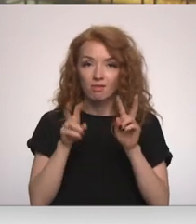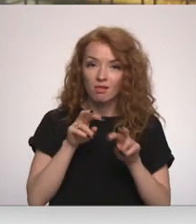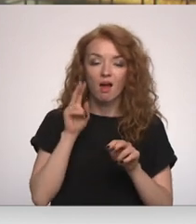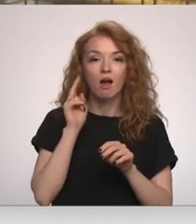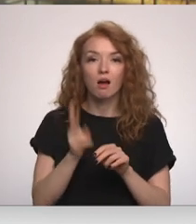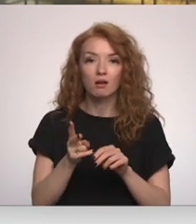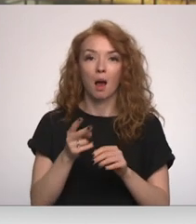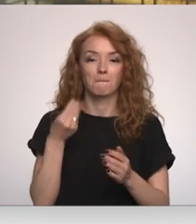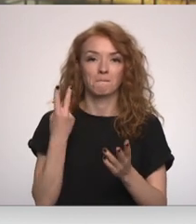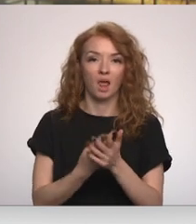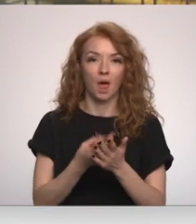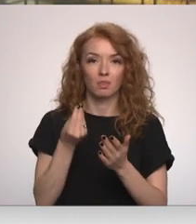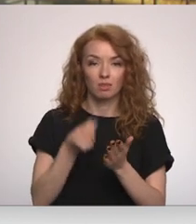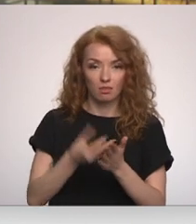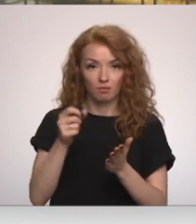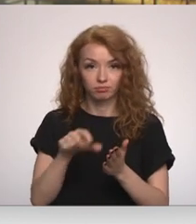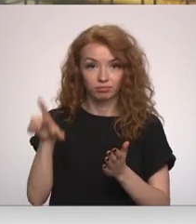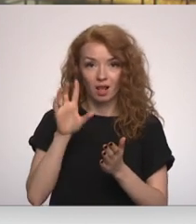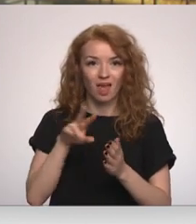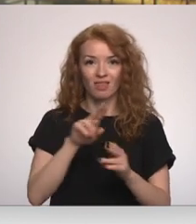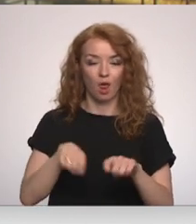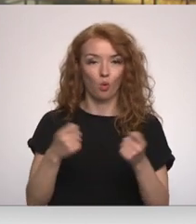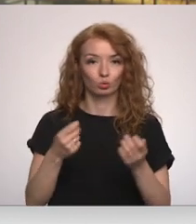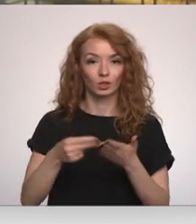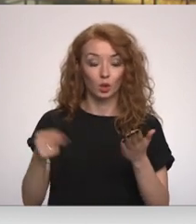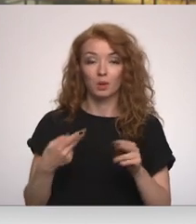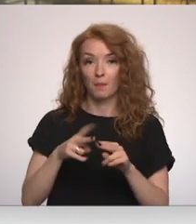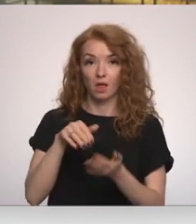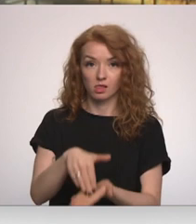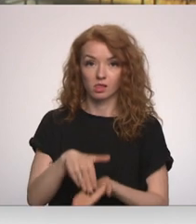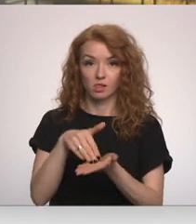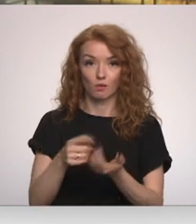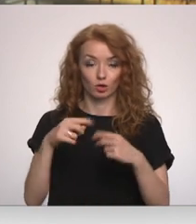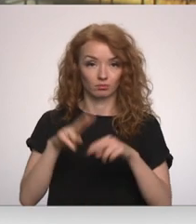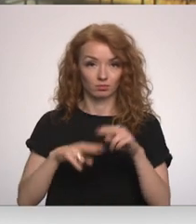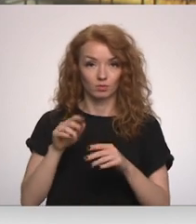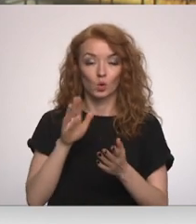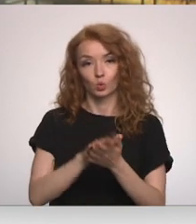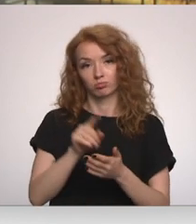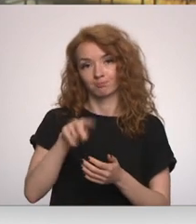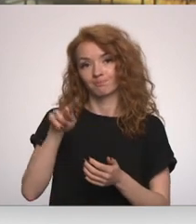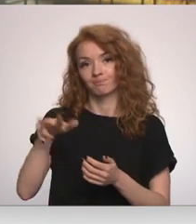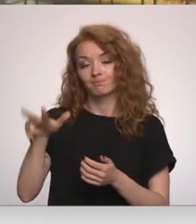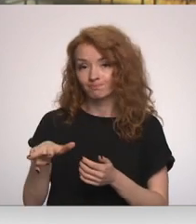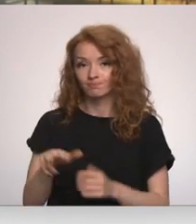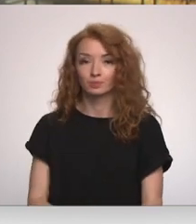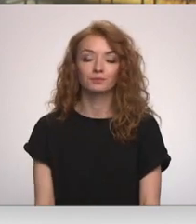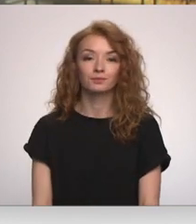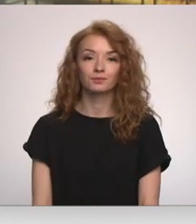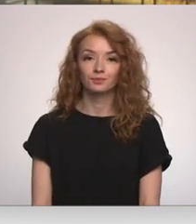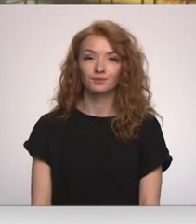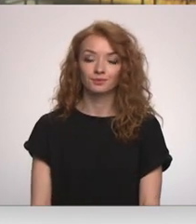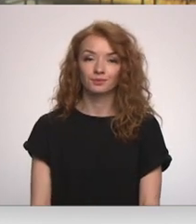pierādīt izmaksu pieaugumu, nelaužot līgumu. Tāpēc dīkstāve objektā visticamāk ilgs uz vairākiem mēnešiem. Turpina